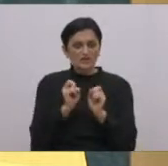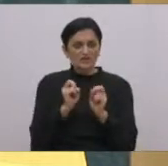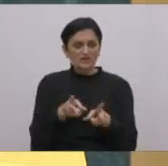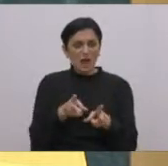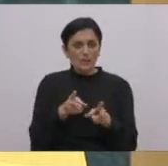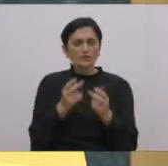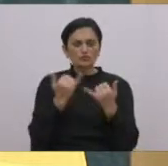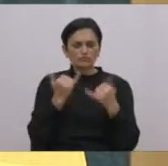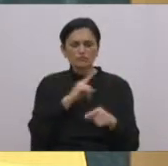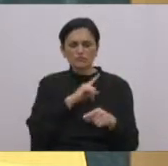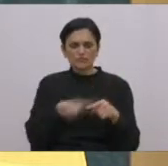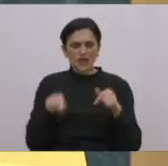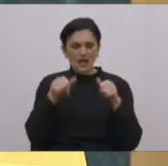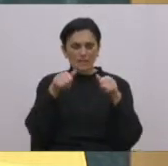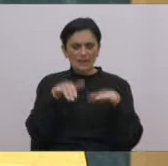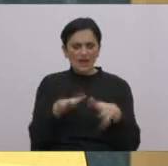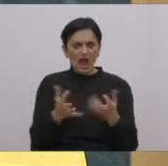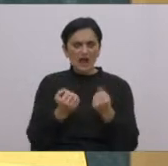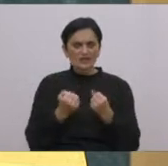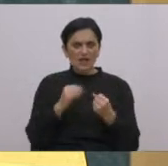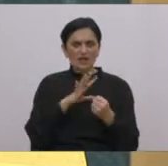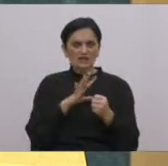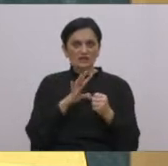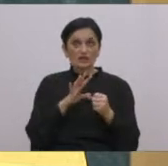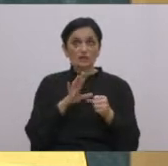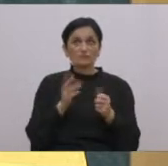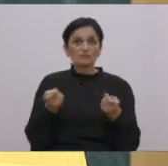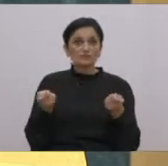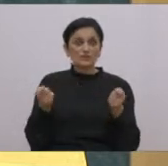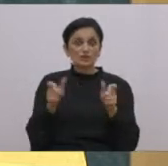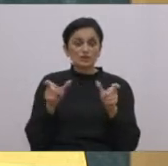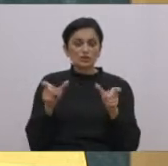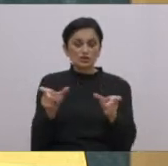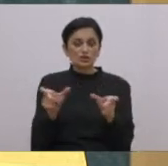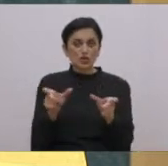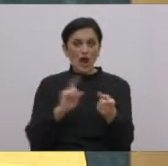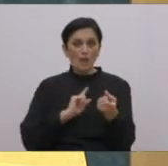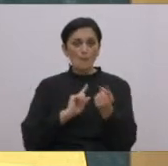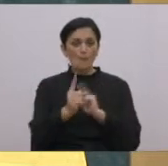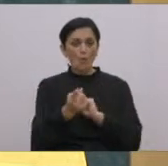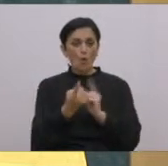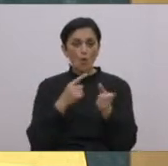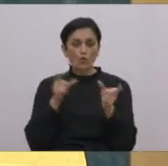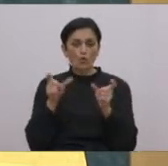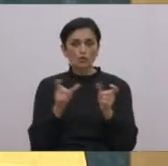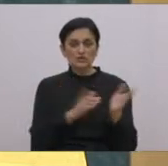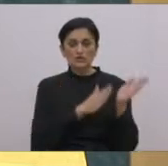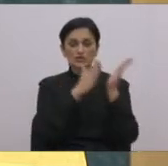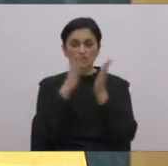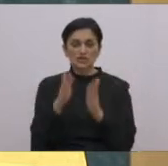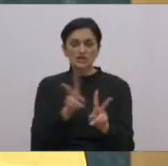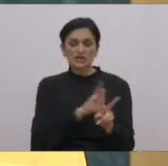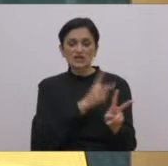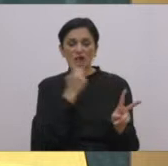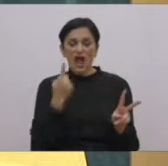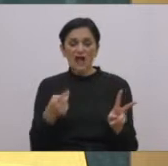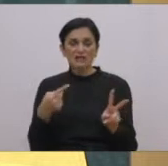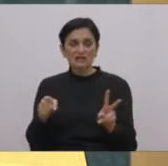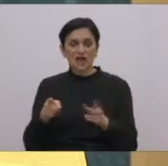მყისიერად იქნა მიღებული გადაწყვეტილება, ჩაიკეტა მოძრაობა და გადაერთო ალტერნატიულ